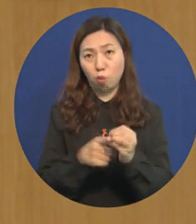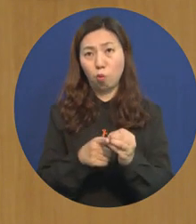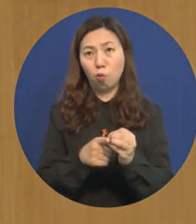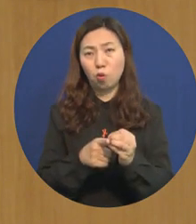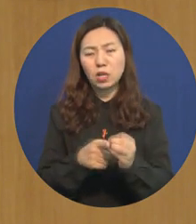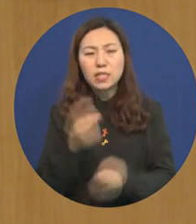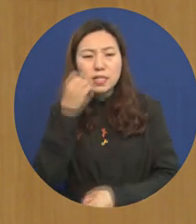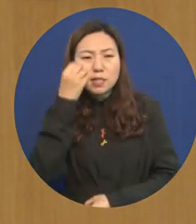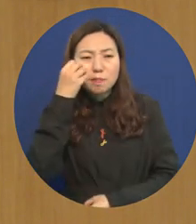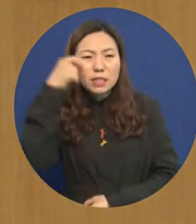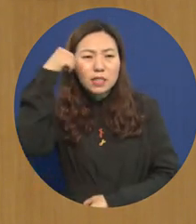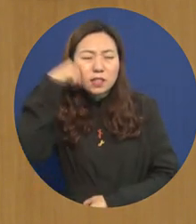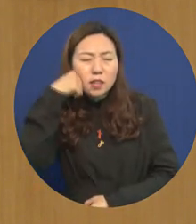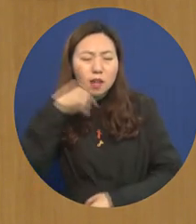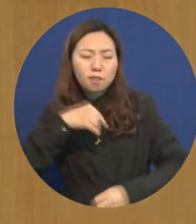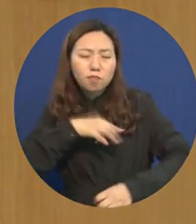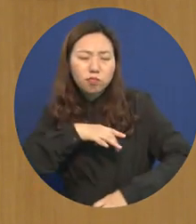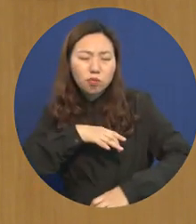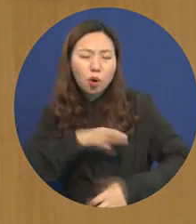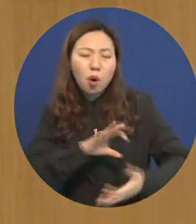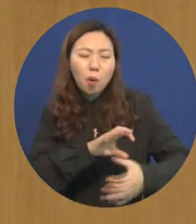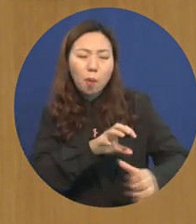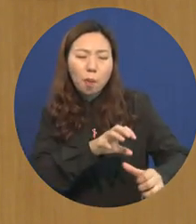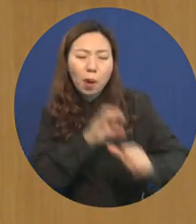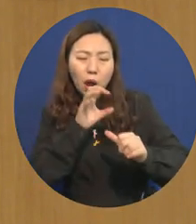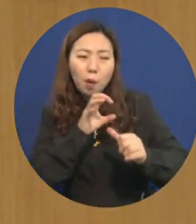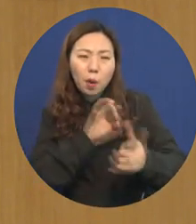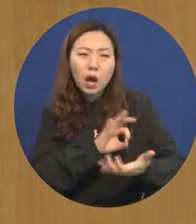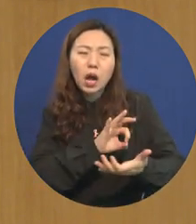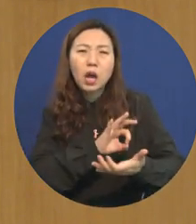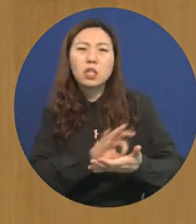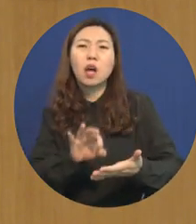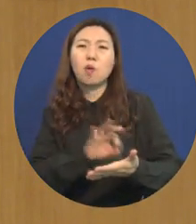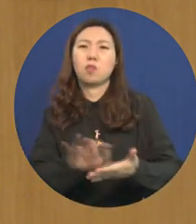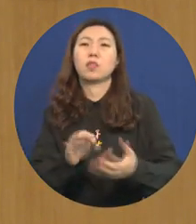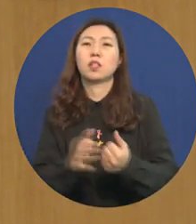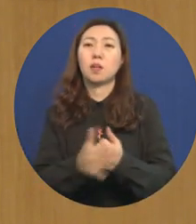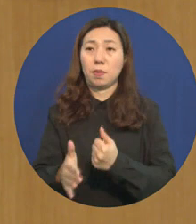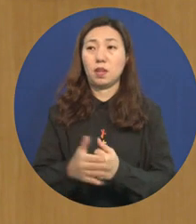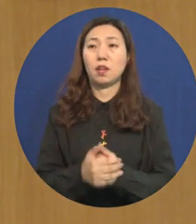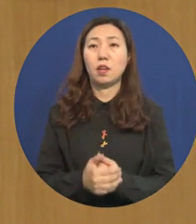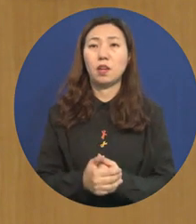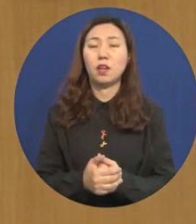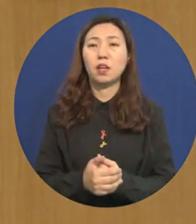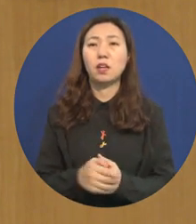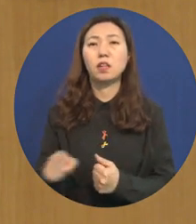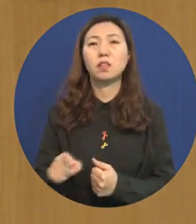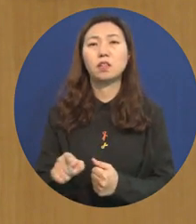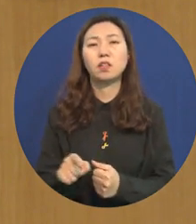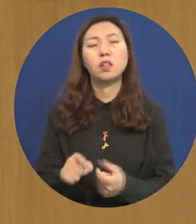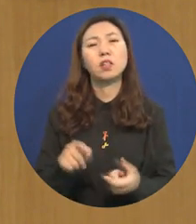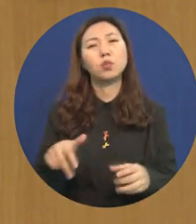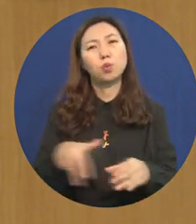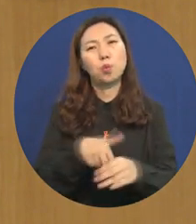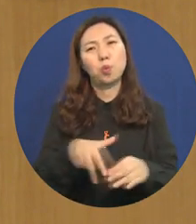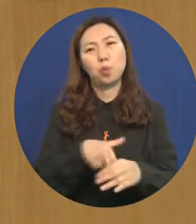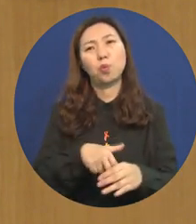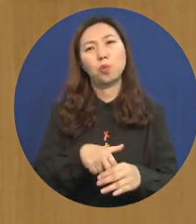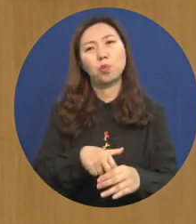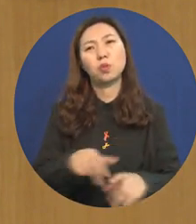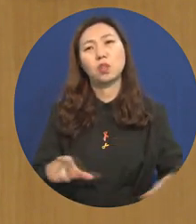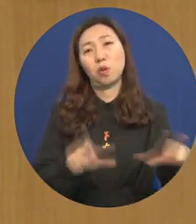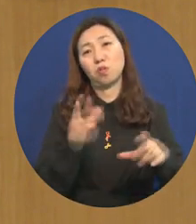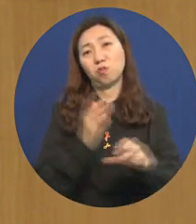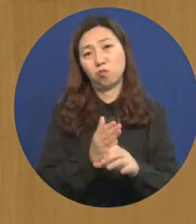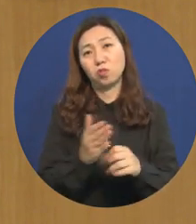해서 종교가 존재하고 있다. 이런 얘기. 그래서 성인의 가르침과는 조금